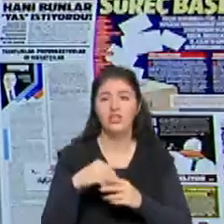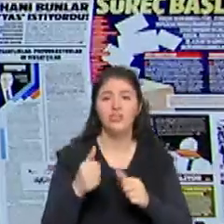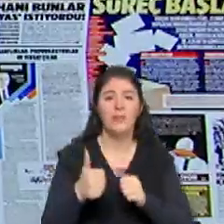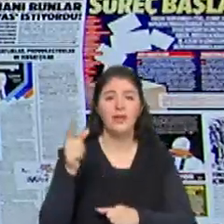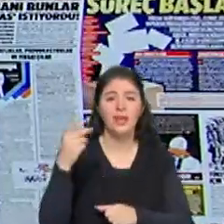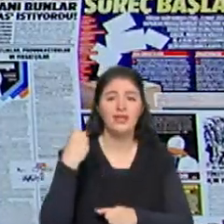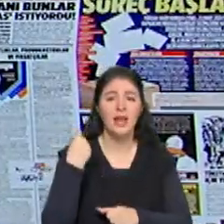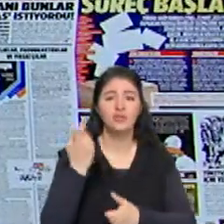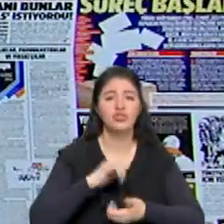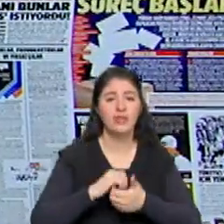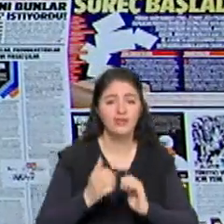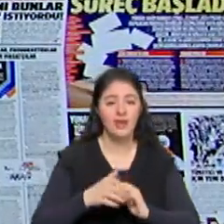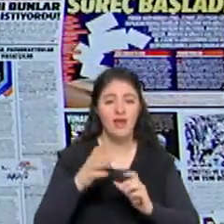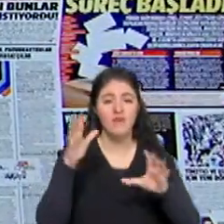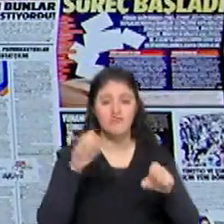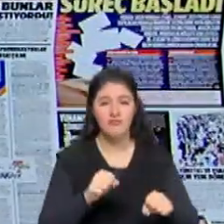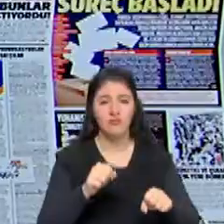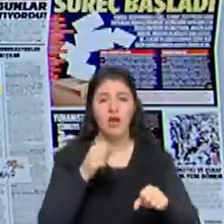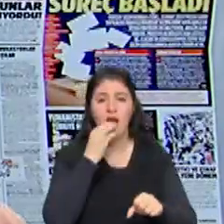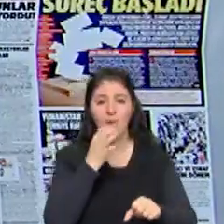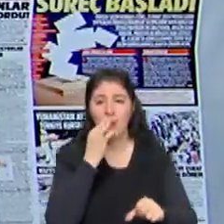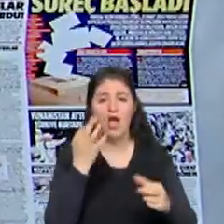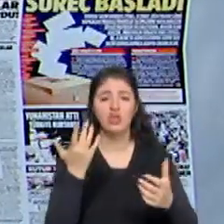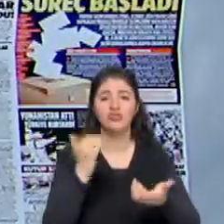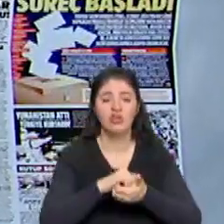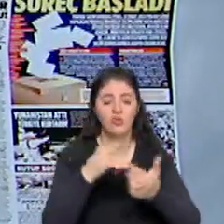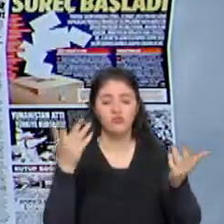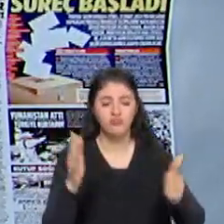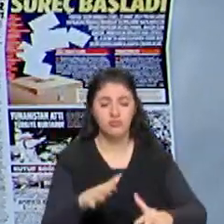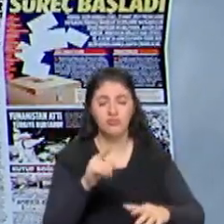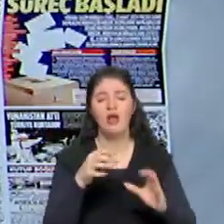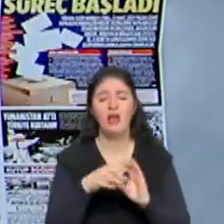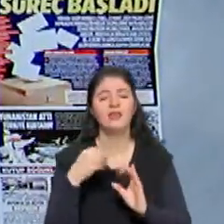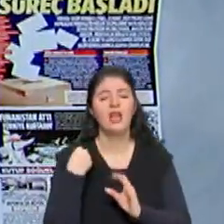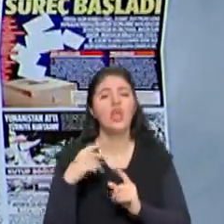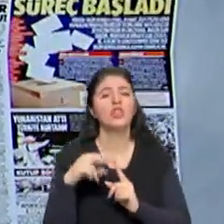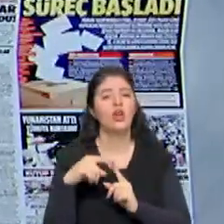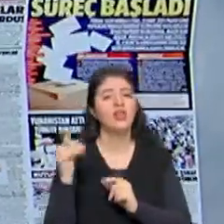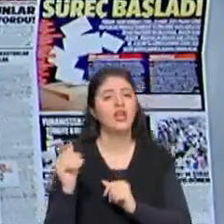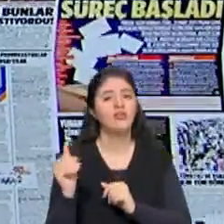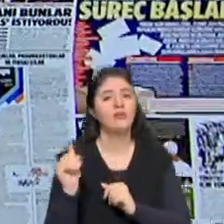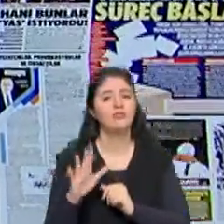Eee haberi Bilgisi hangi çete çökertildi buna dair Yeni bir not gelecek mi gelmeyecek mi bakarız